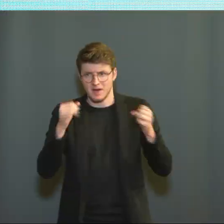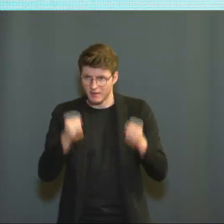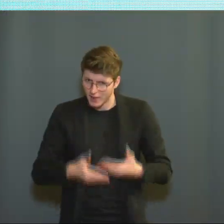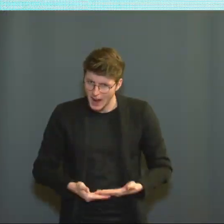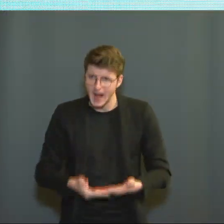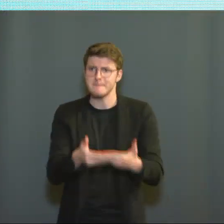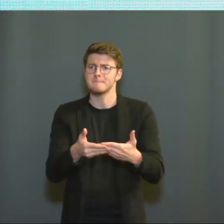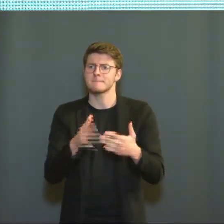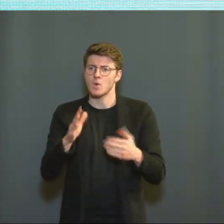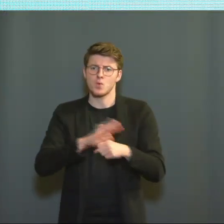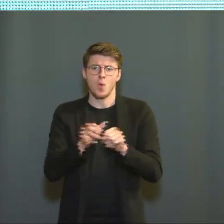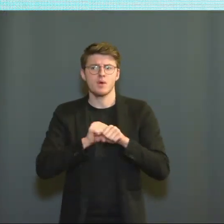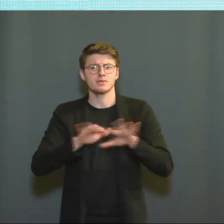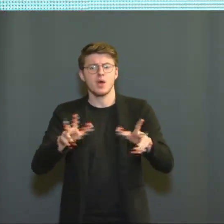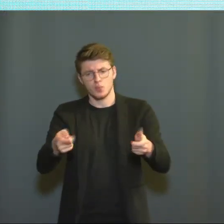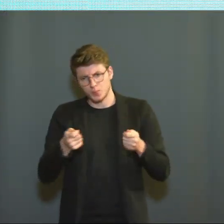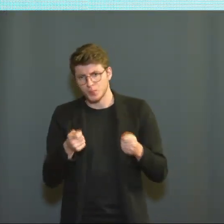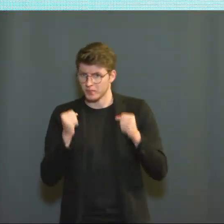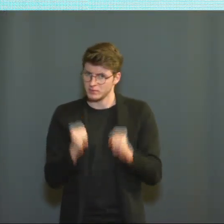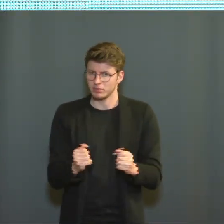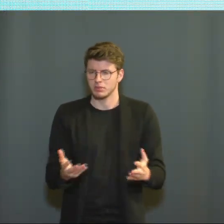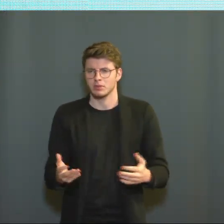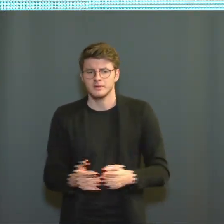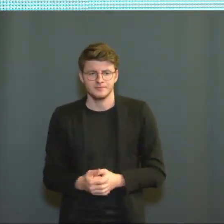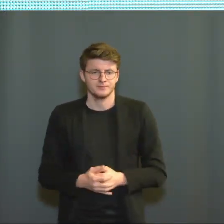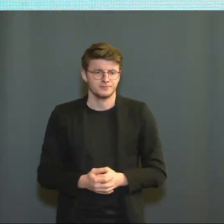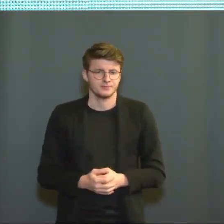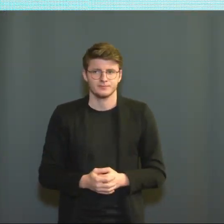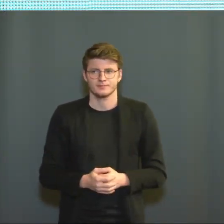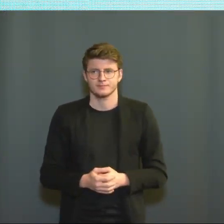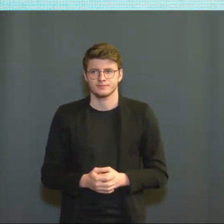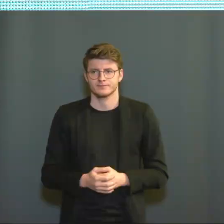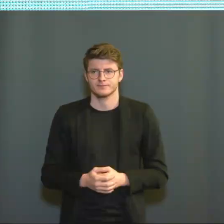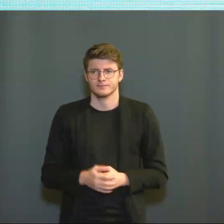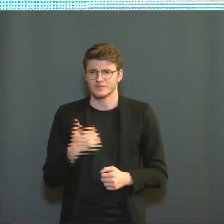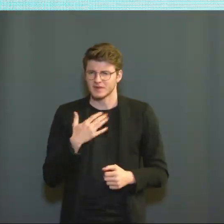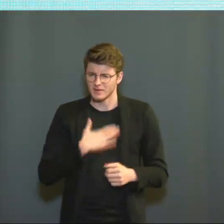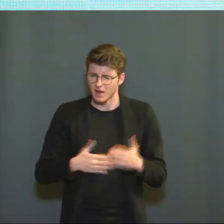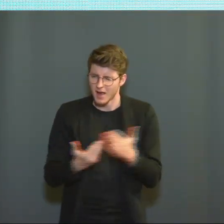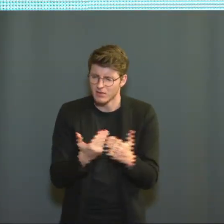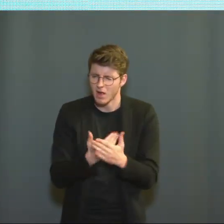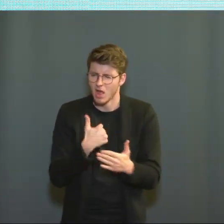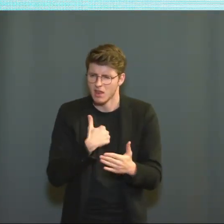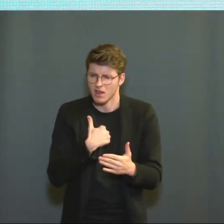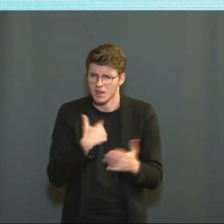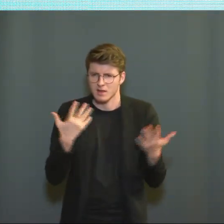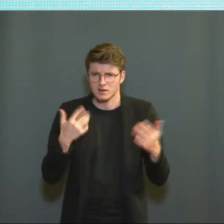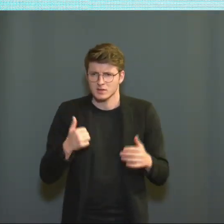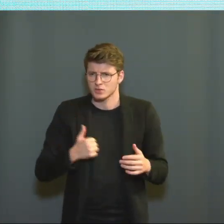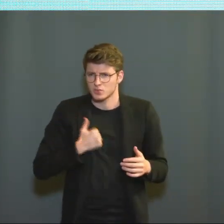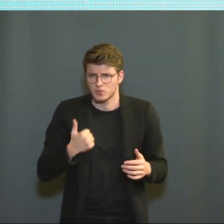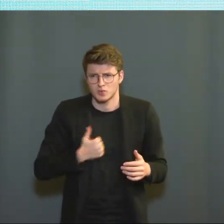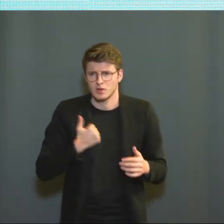de strijd tegen het COVID-19-virus. En ik herhaal het graag nog even. Uiteraard blijven